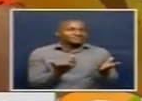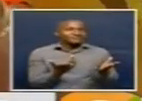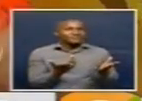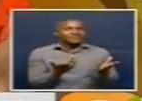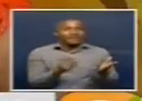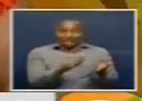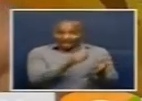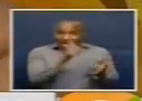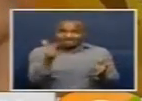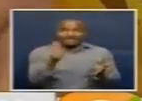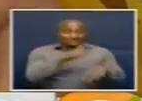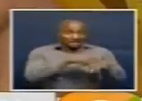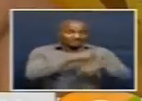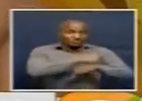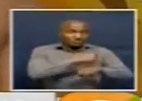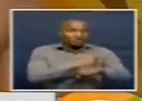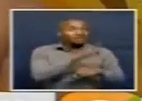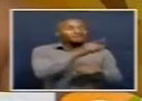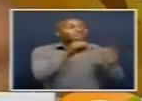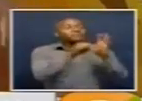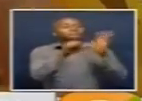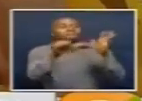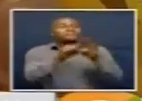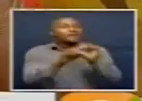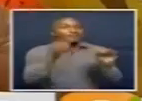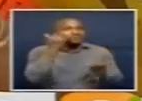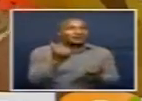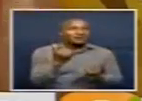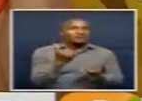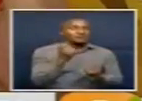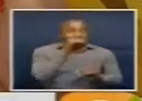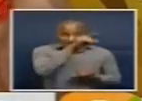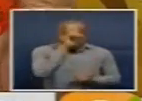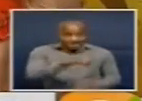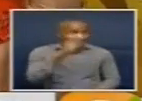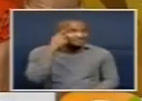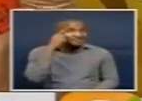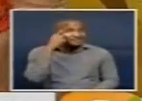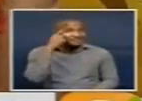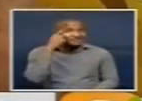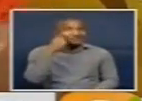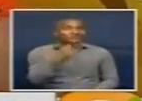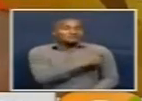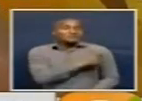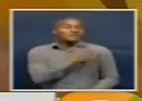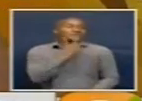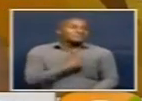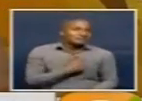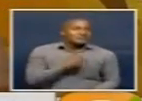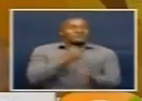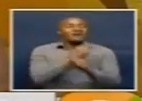wanaopata zile mimba wakiwa shule, mbona hawana malalamiko? Kwa hivyo fikiria alafu uone. Daktari aliniambia nisishone. Wale